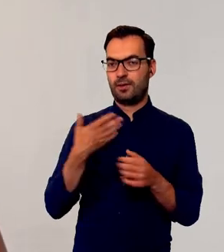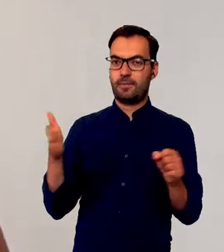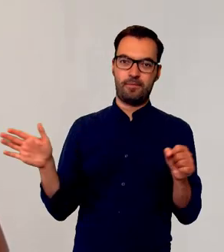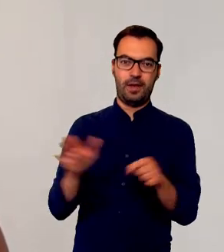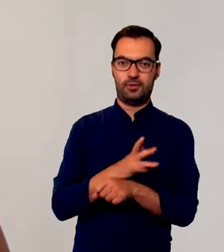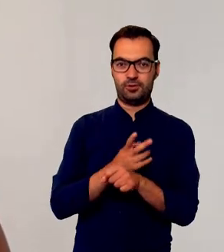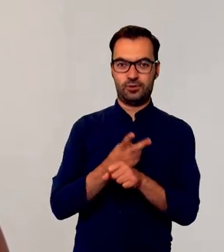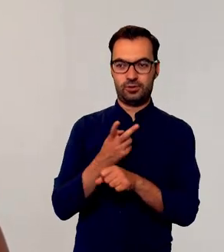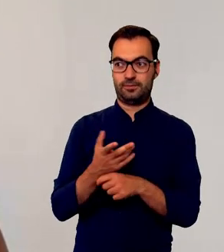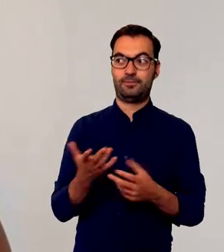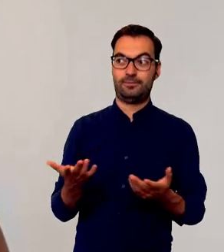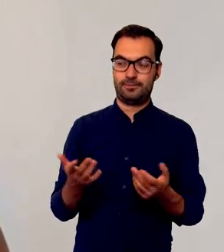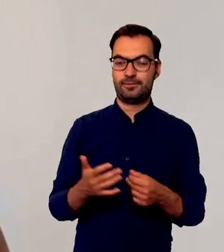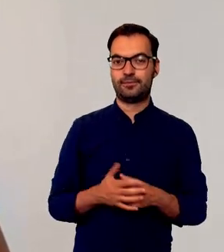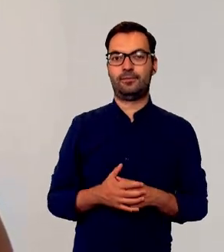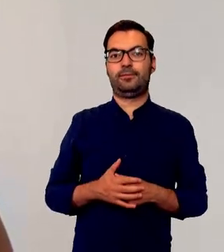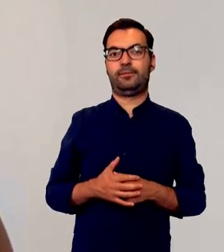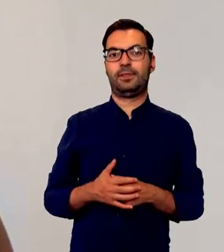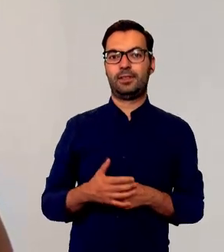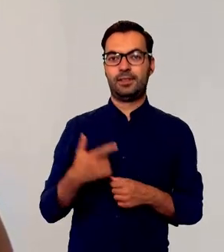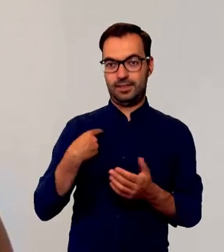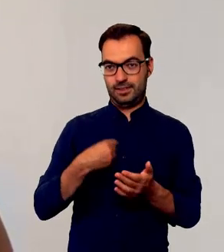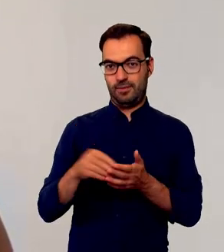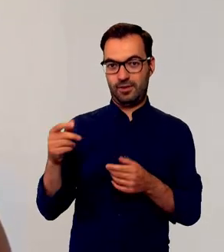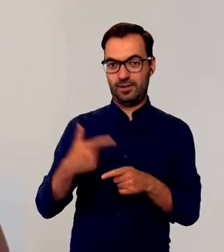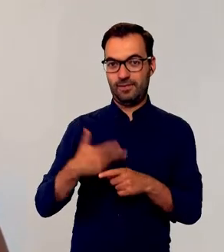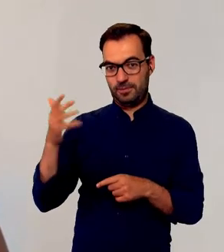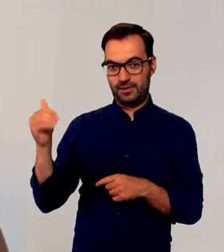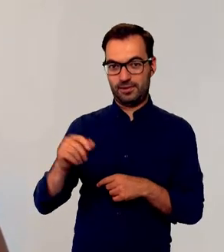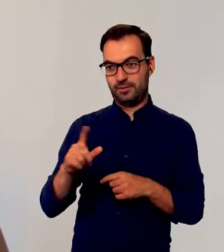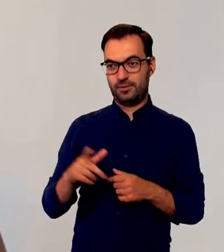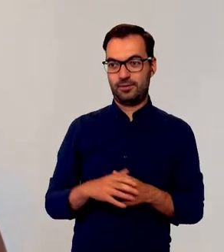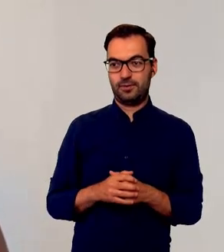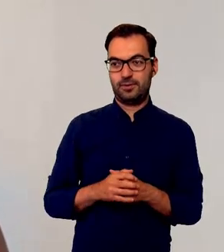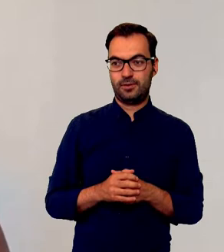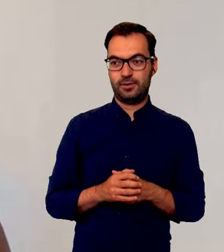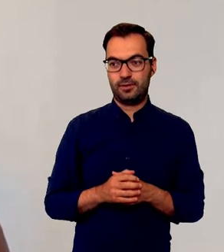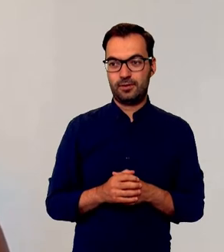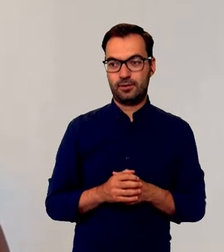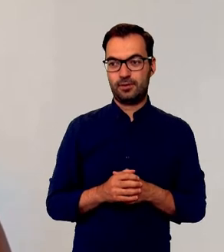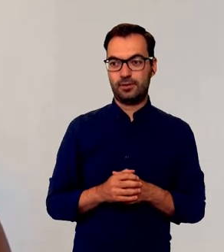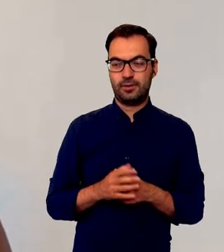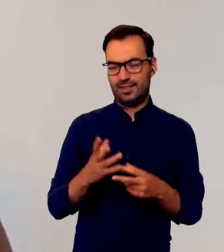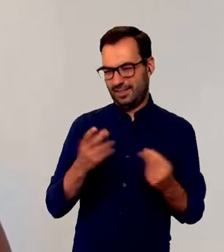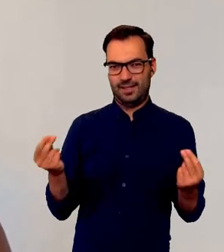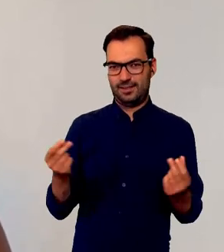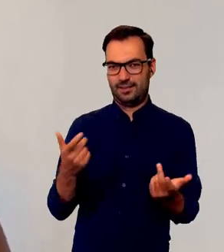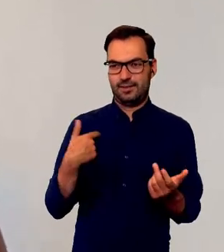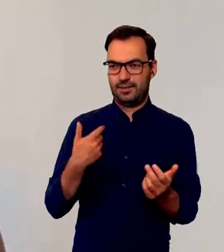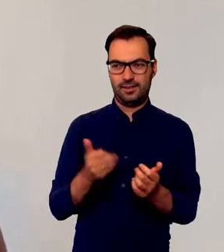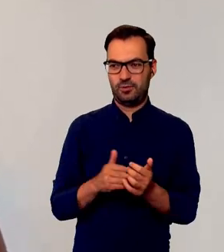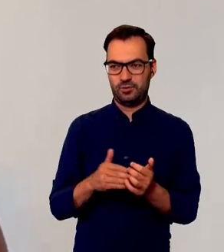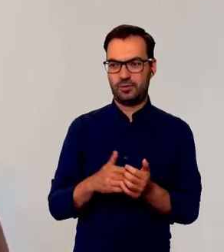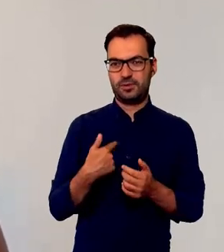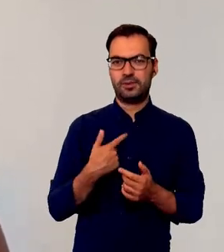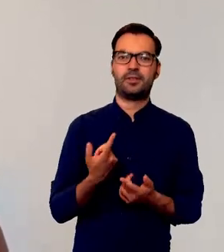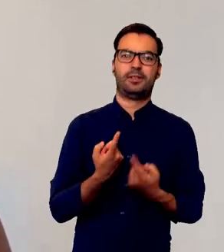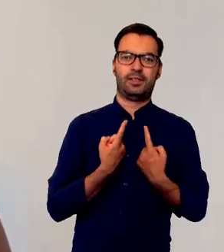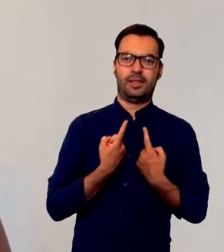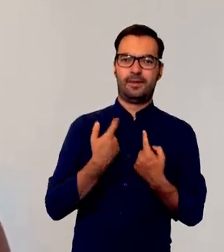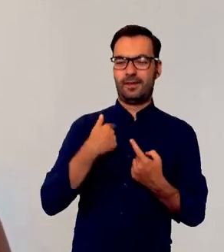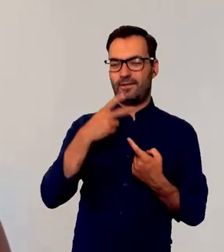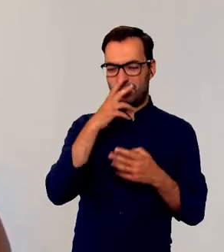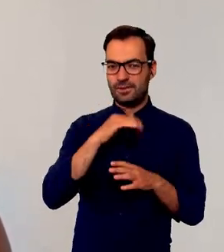dokumentację. Czy dałam te 25 tysięcy pod pełną dokumentację? Nie, nie musiałam, bo ja sama tak